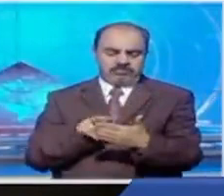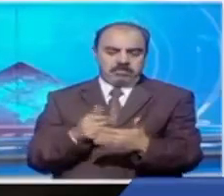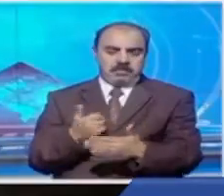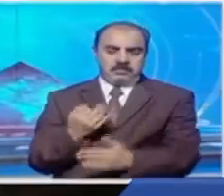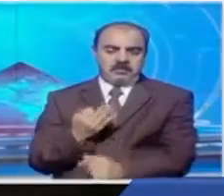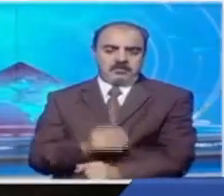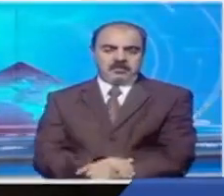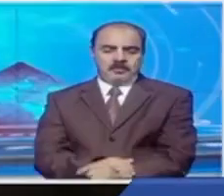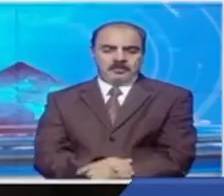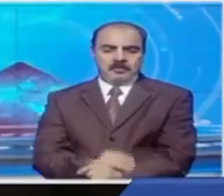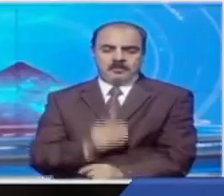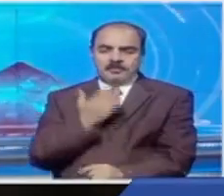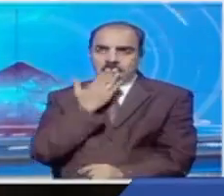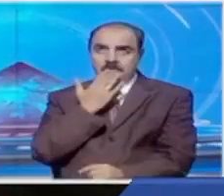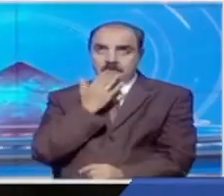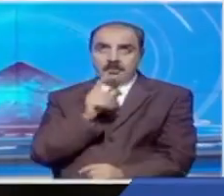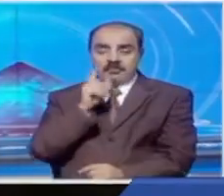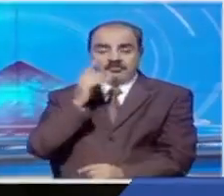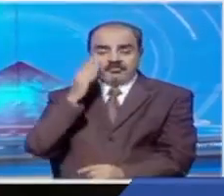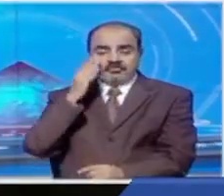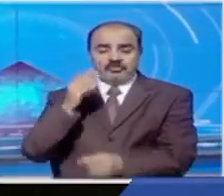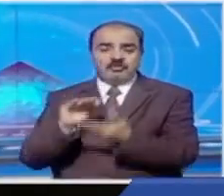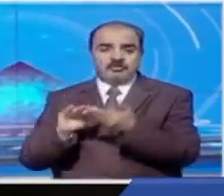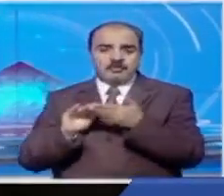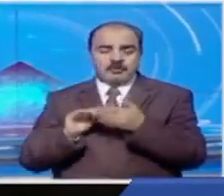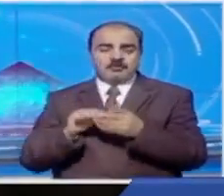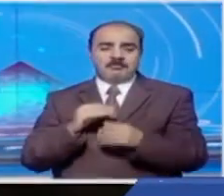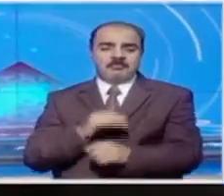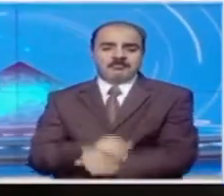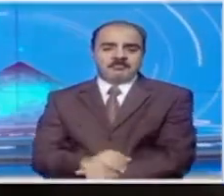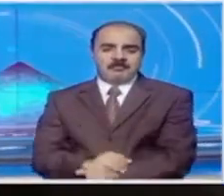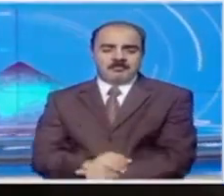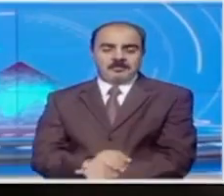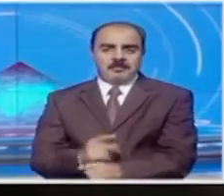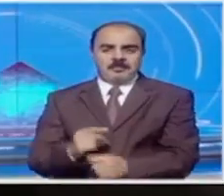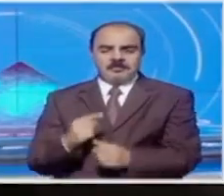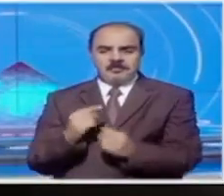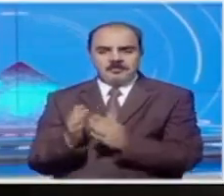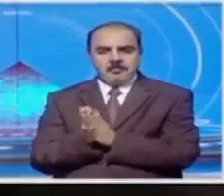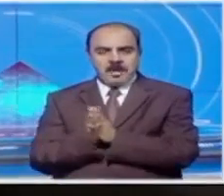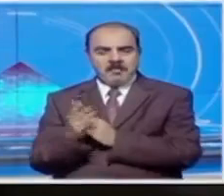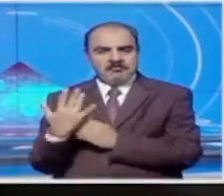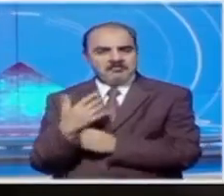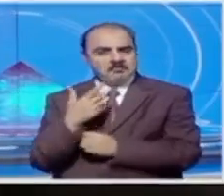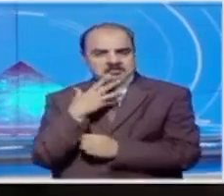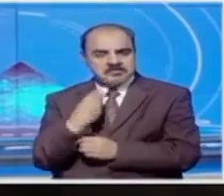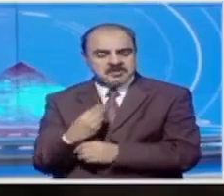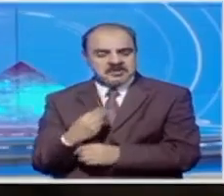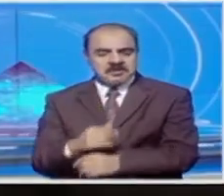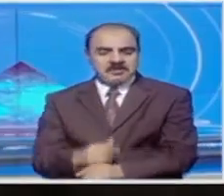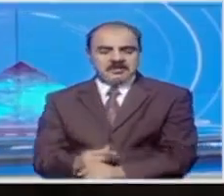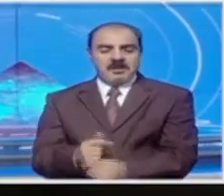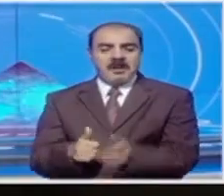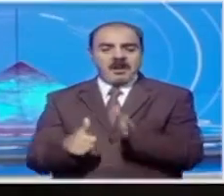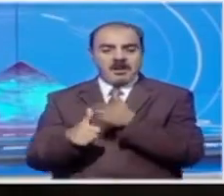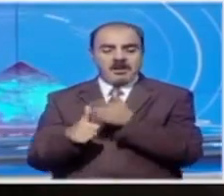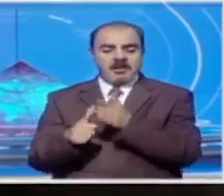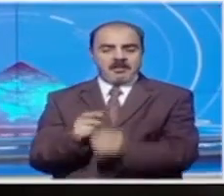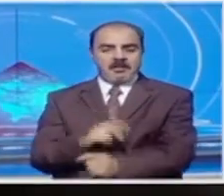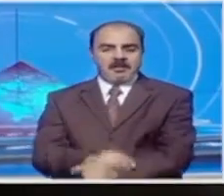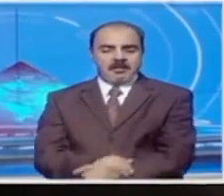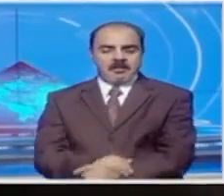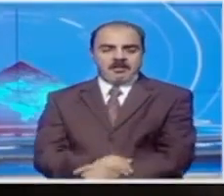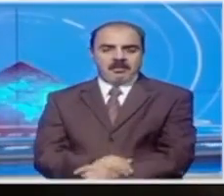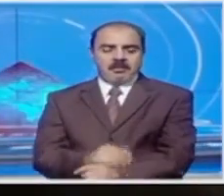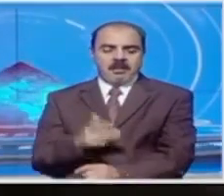المنصب، وأشكر الله عز وجل له الفضل في الأولى والآخرة. مين بيشجعك أو أنت؟ لقد كان المشجع الأول لي